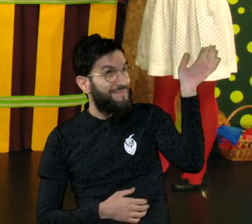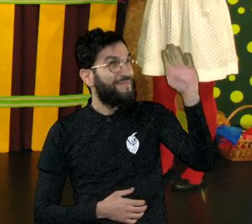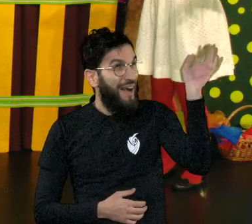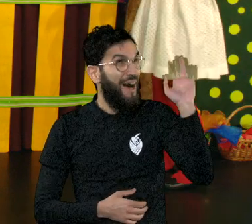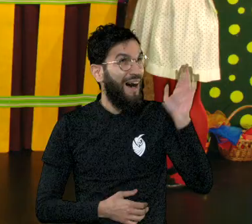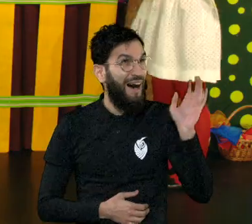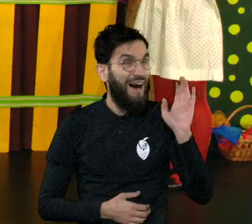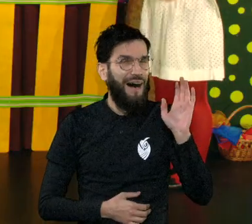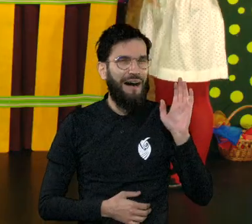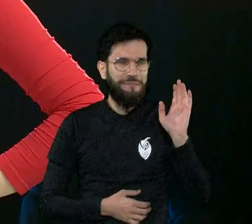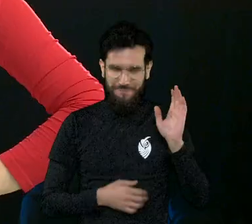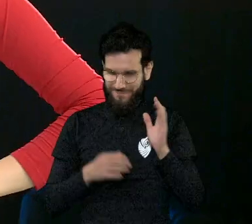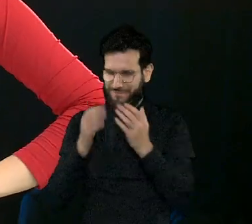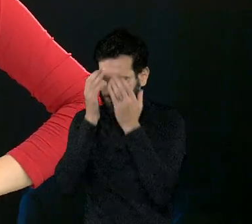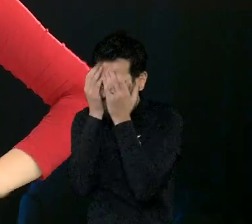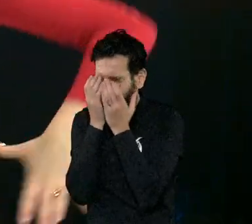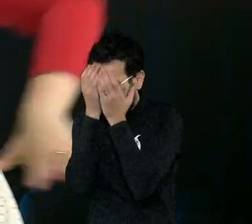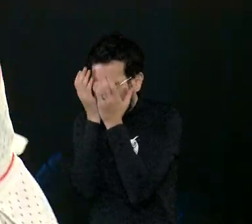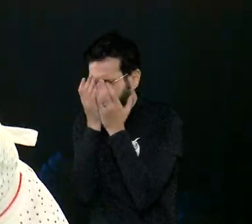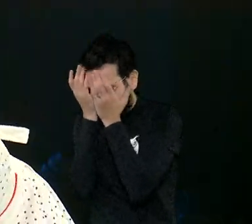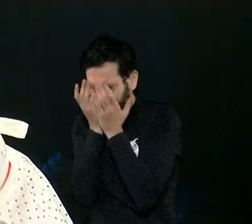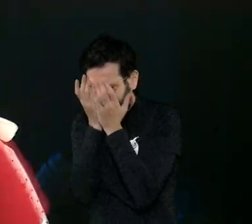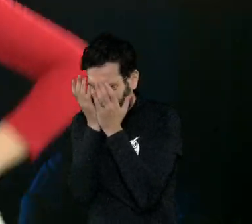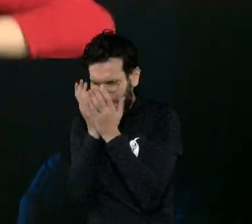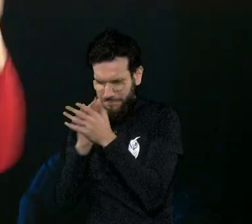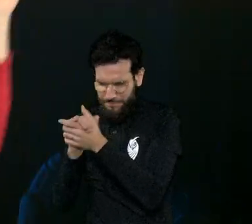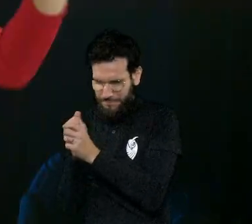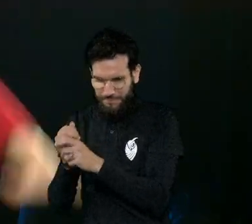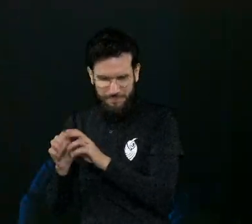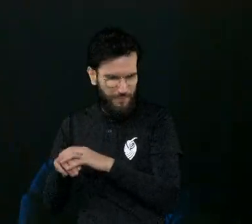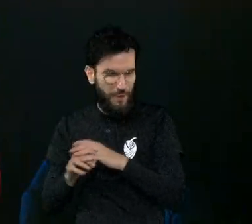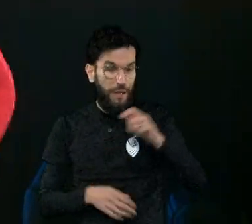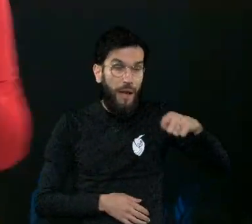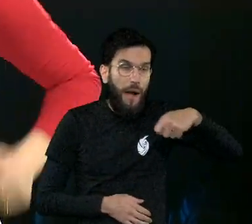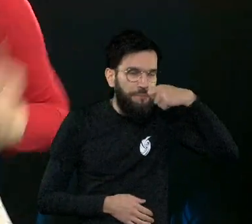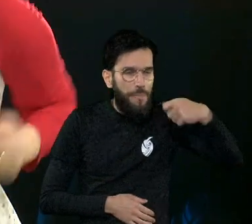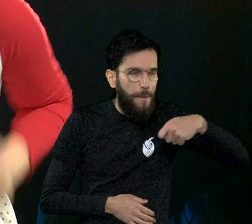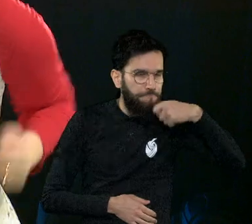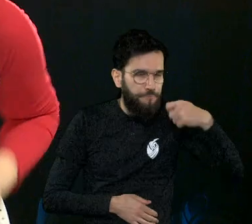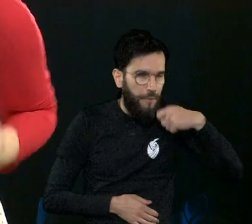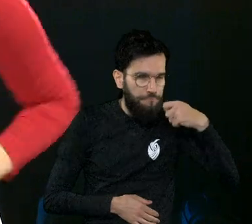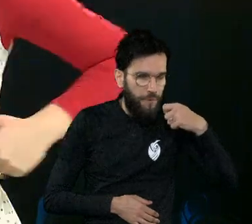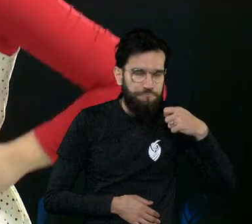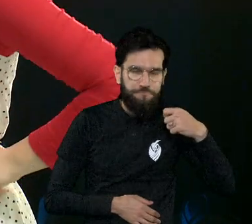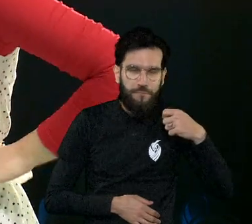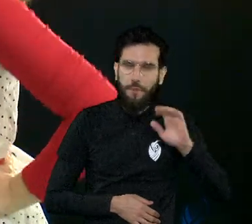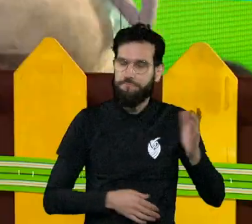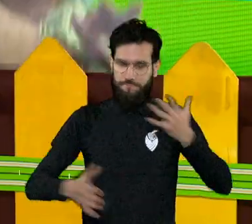Umýli sa, napapali, obliecť gate